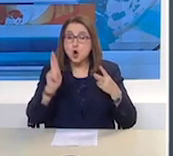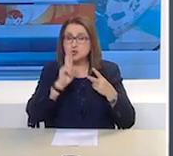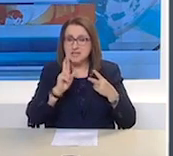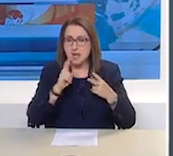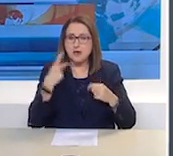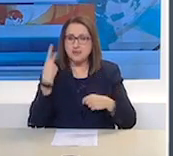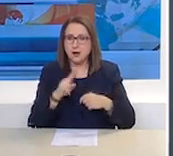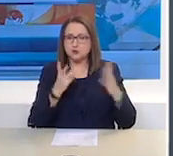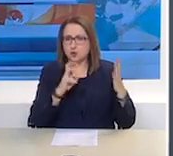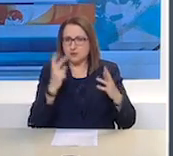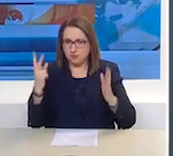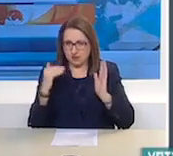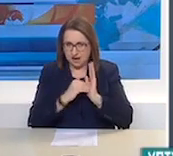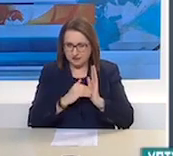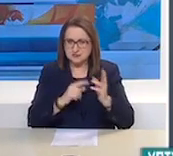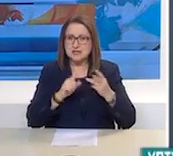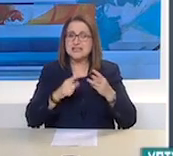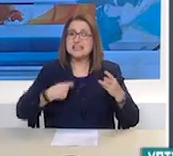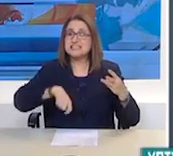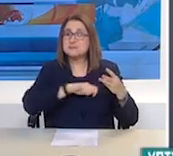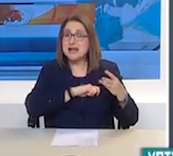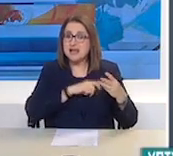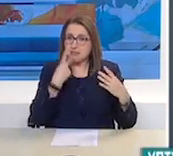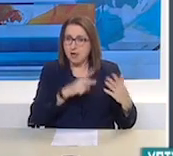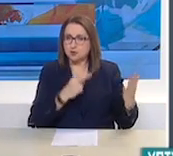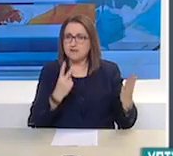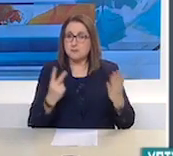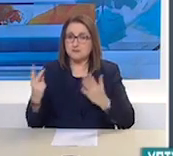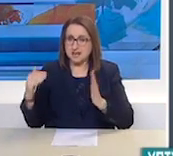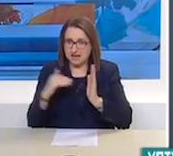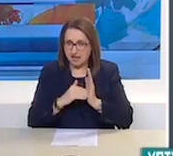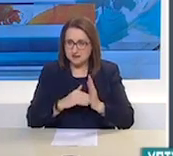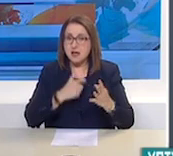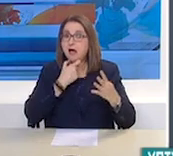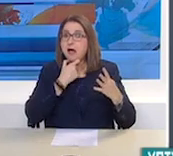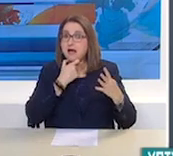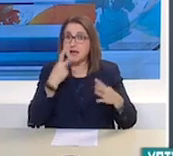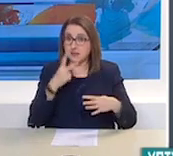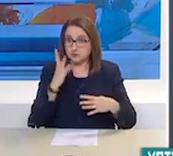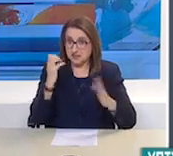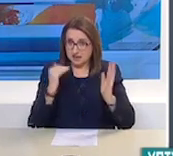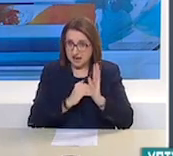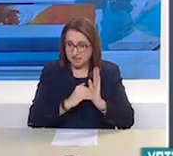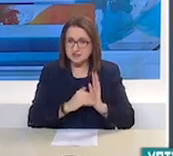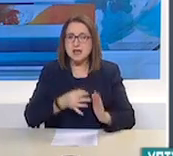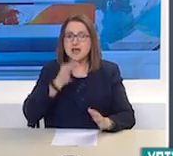282.000, Ισπανία, 277.000, Ηνωμένο Βασίλειο 240.000 και